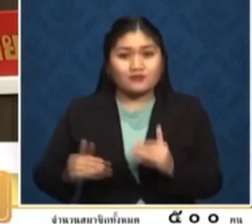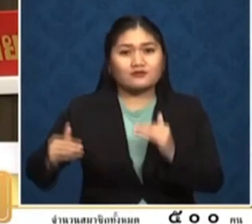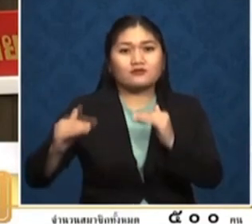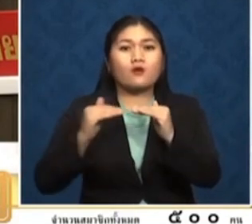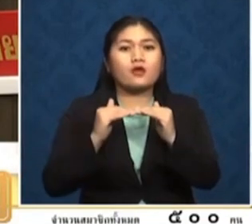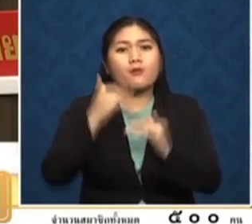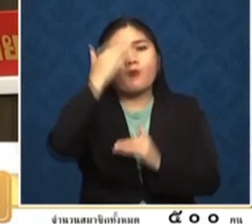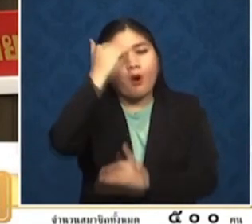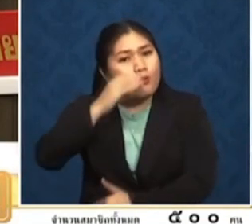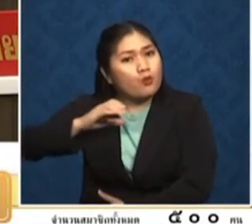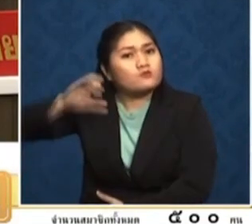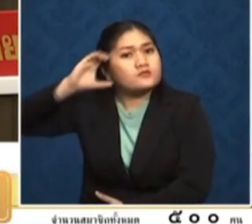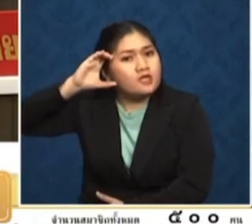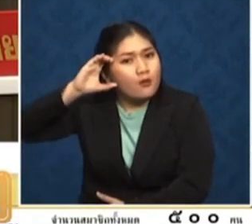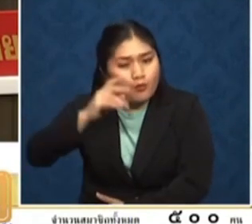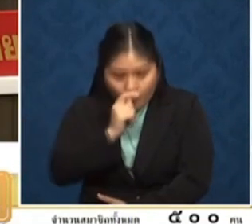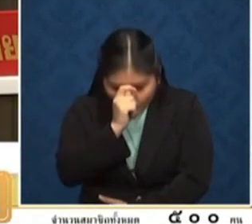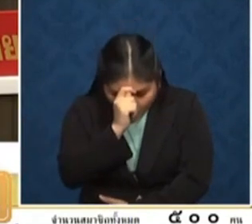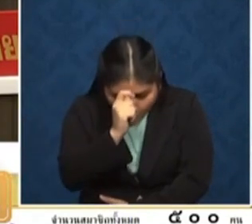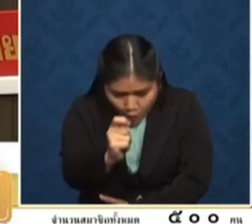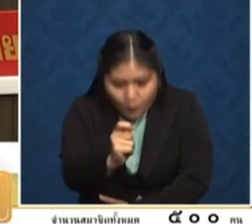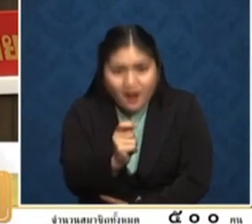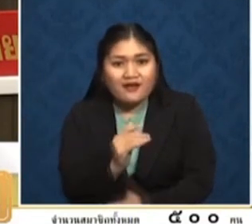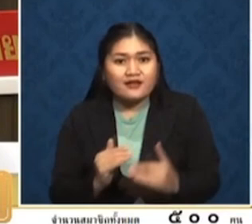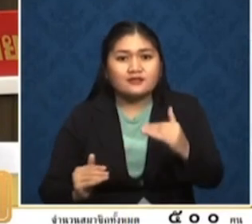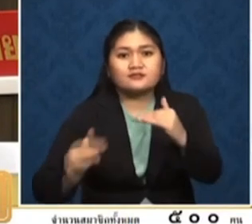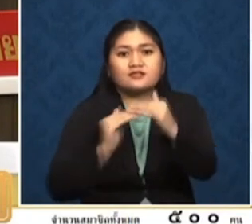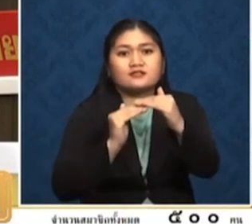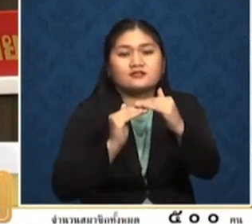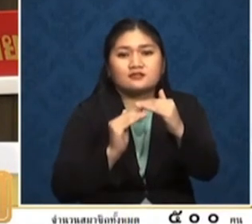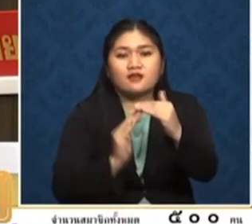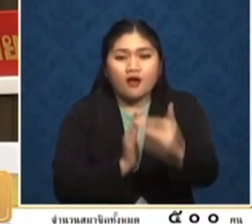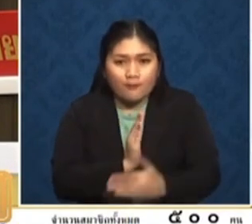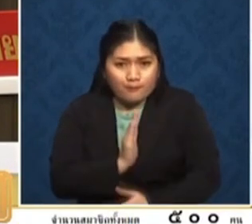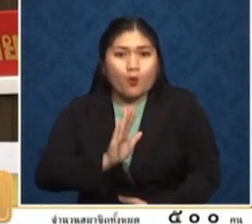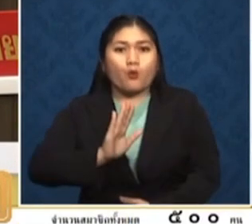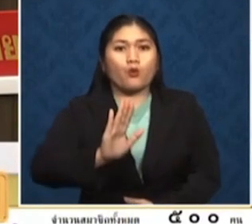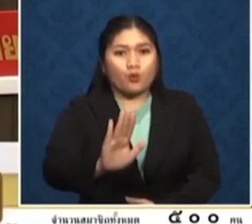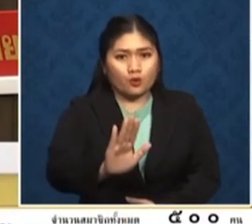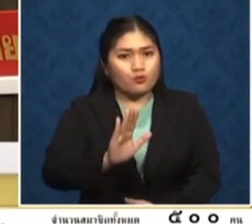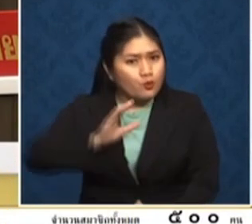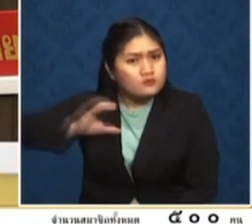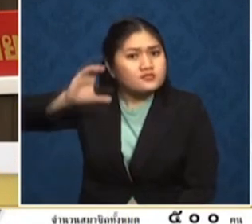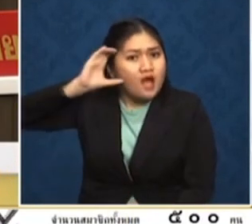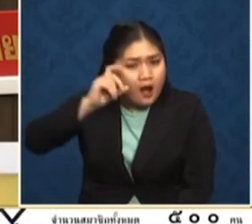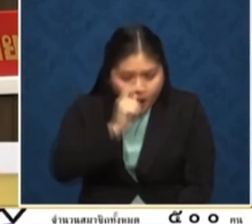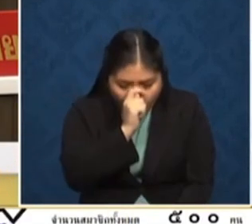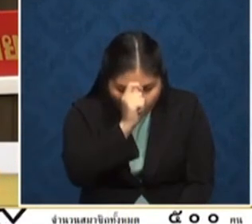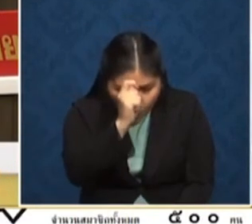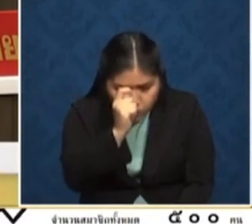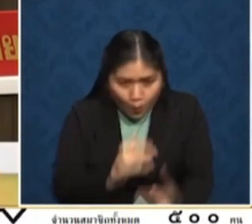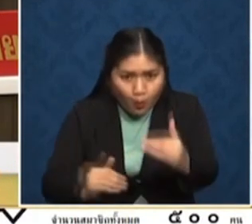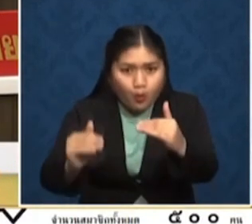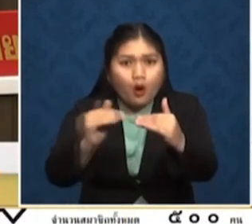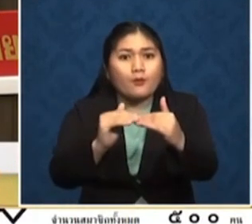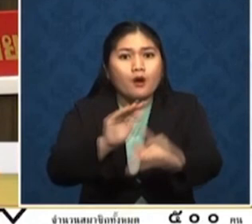เชื่อและเคารพในสิทธิเสรีภาพเชื่อและเคารพในความเท่า